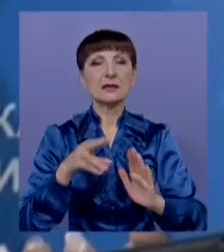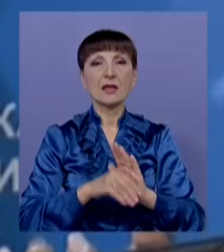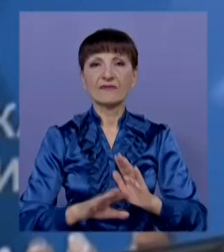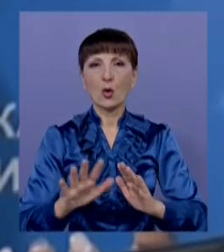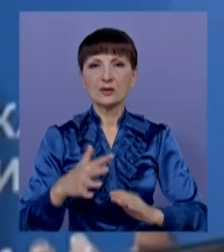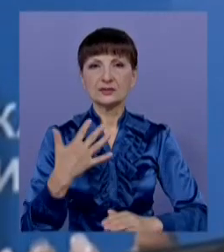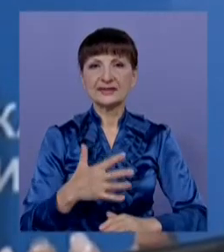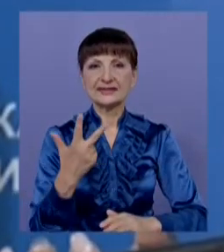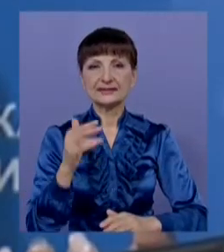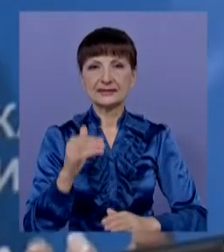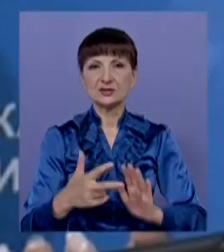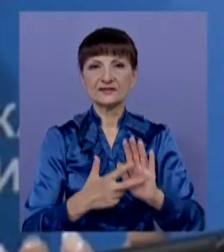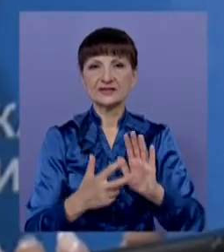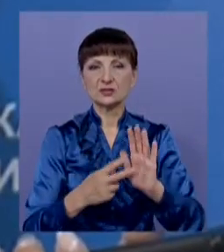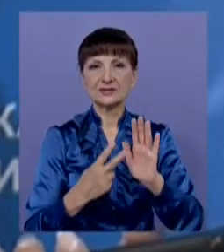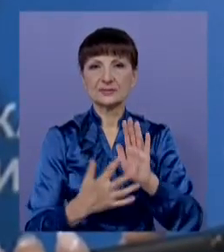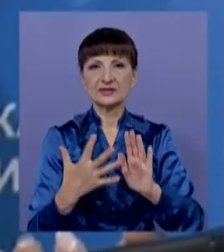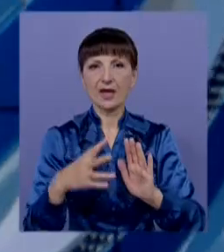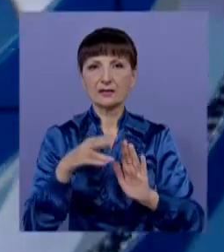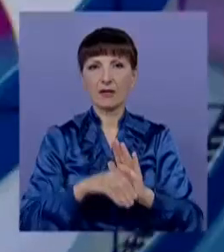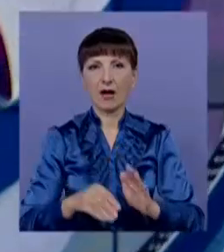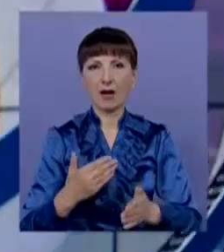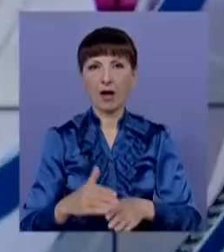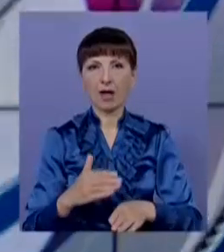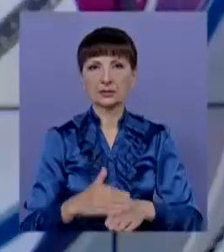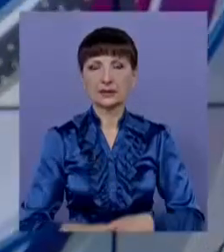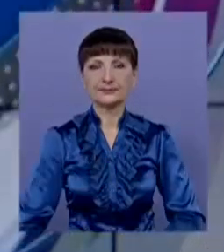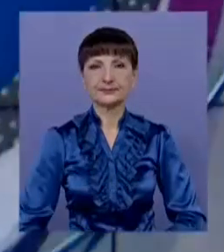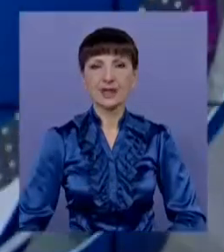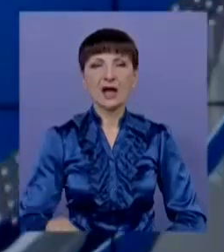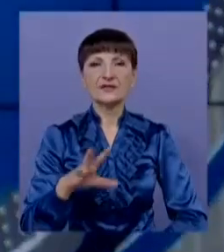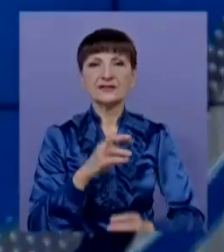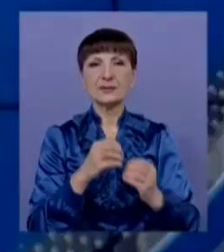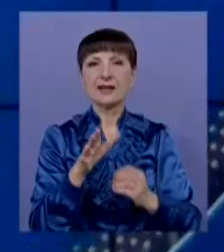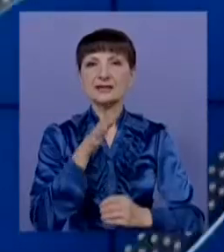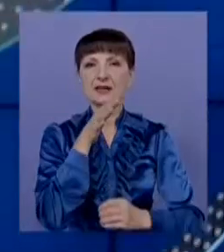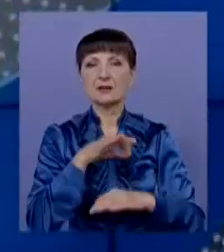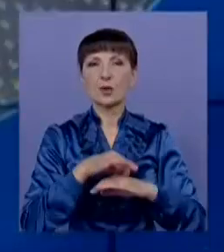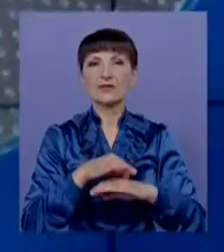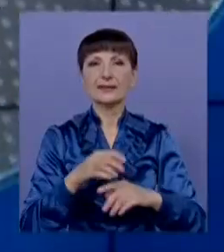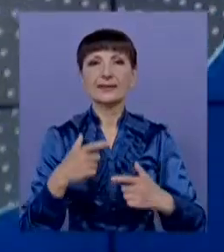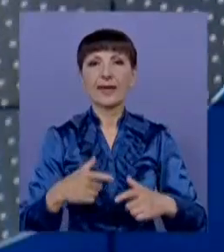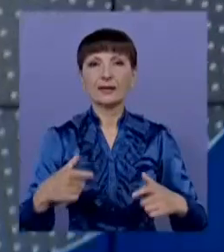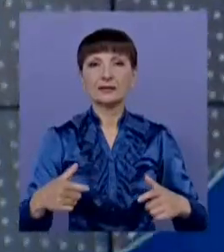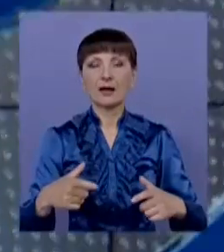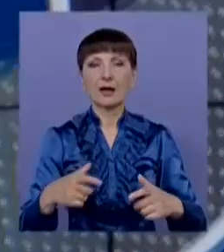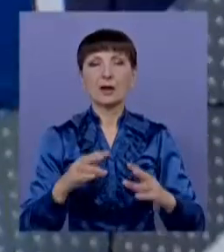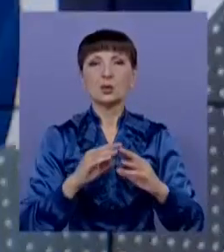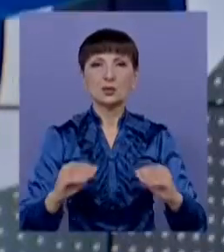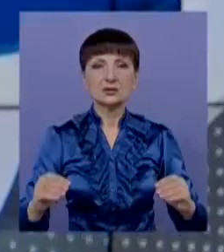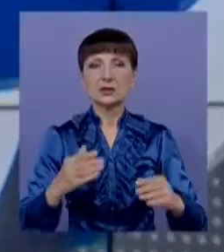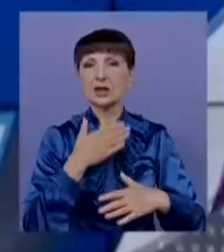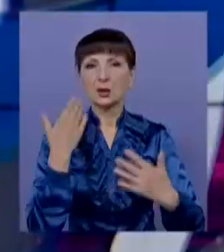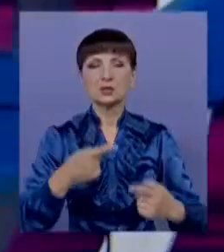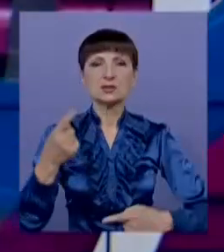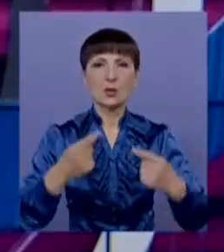в 53 875 грантов. Все 15 лет проведения ЕНТ в стране не утихают споры,